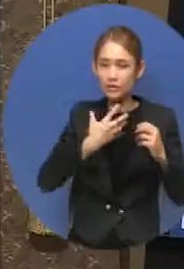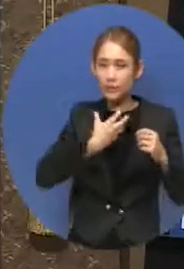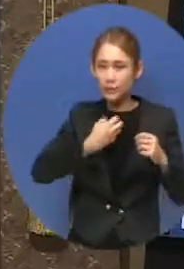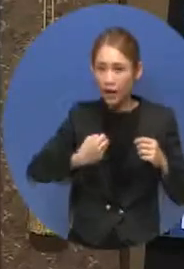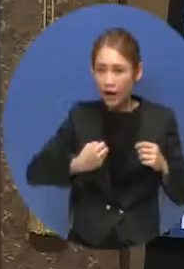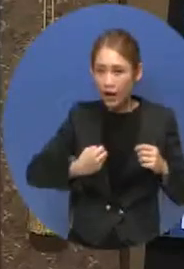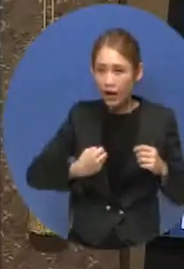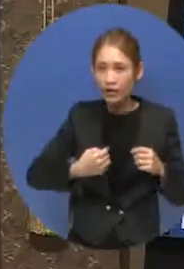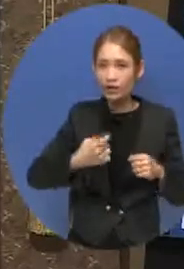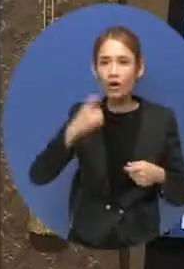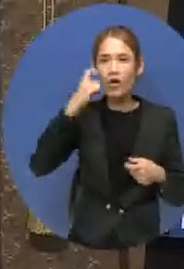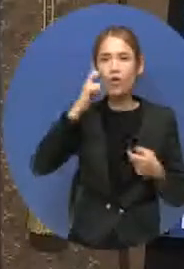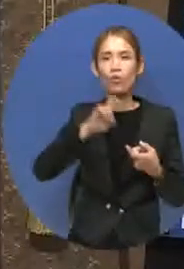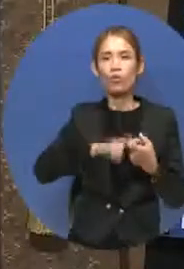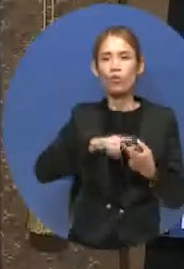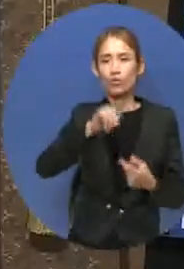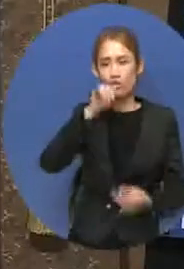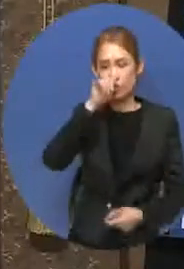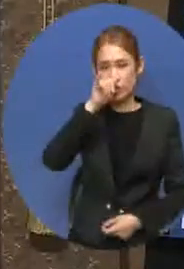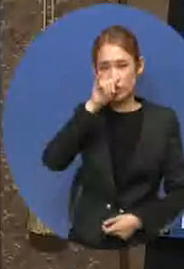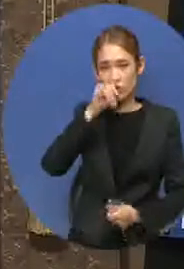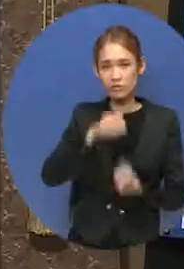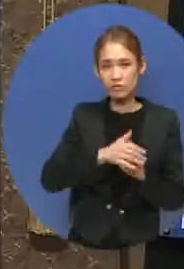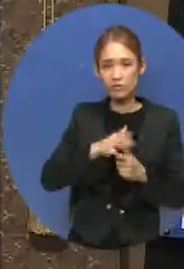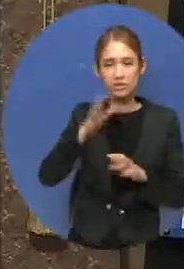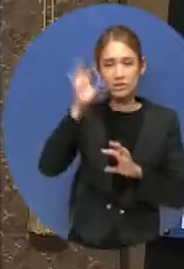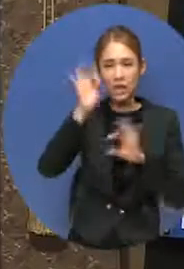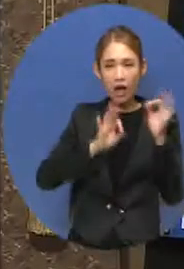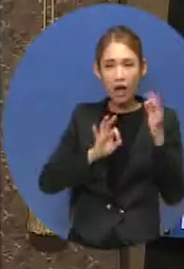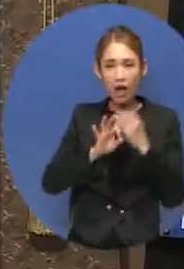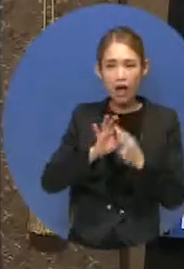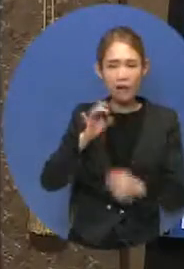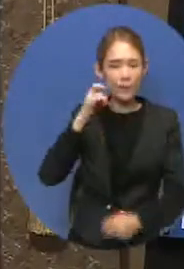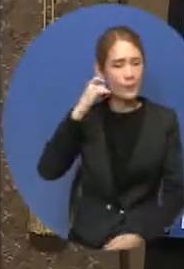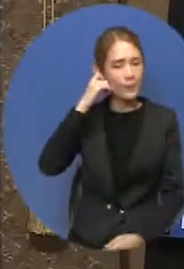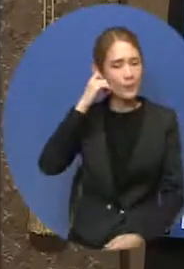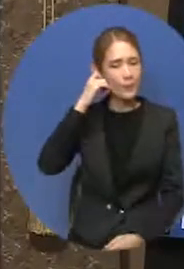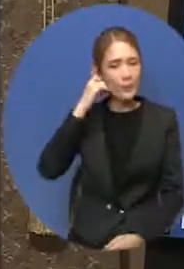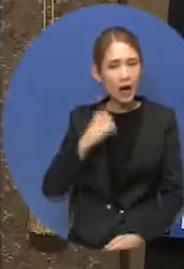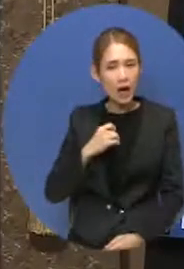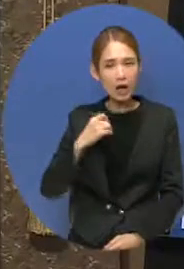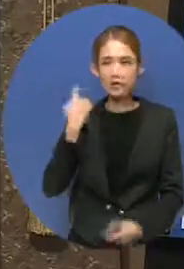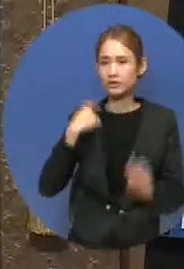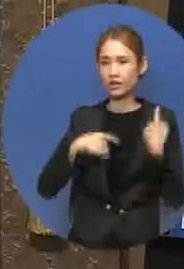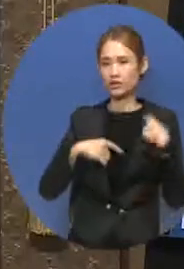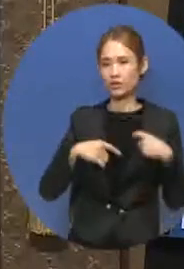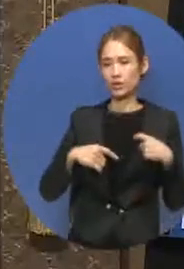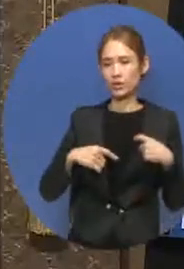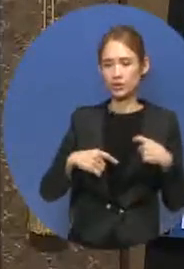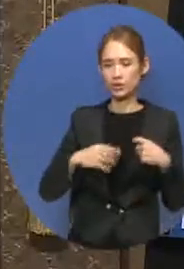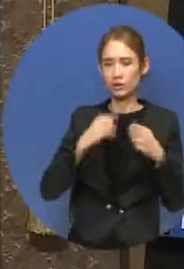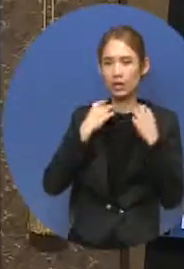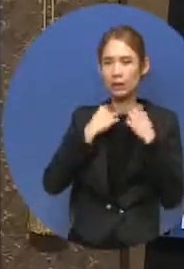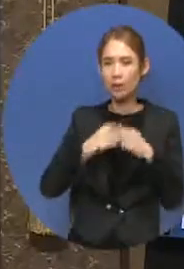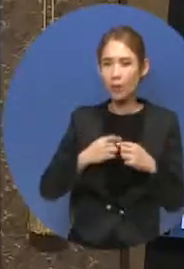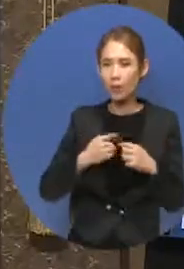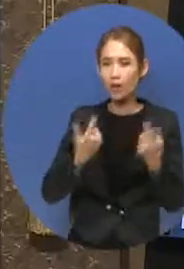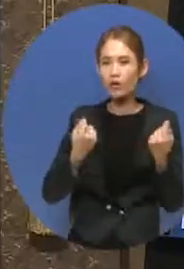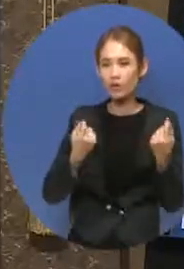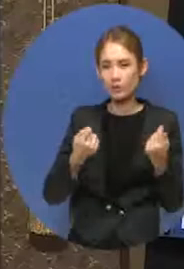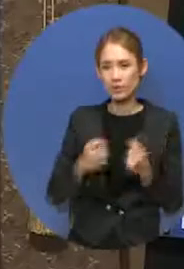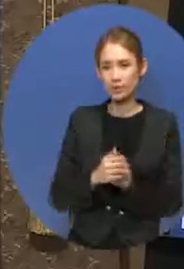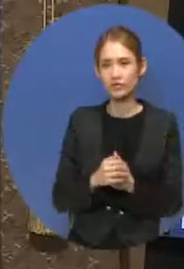것이 아니라 관심이 있기 때문에 잡아채다 보면 잘못하면 귓볼이 상처가 날 수가 있습니다. 목걸이도 마찬가지인